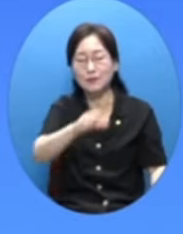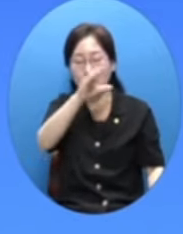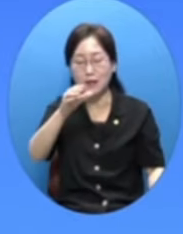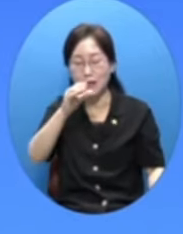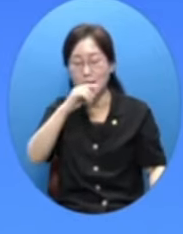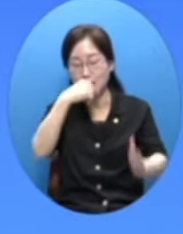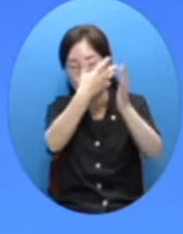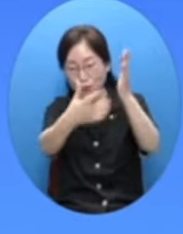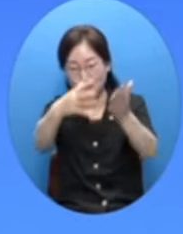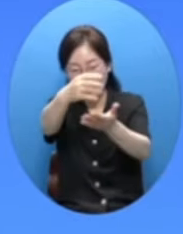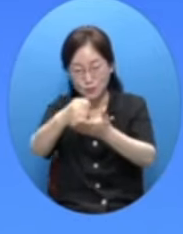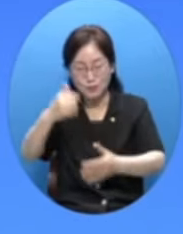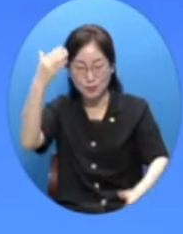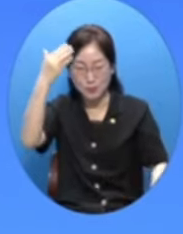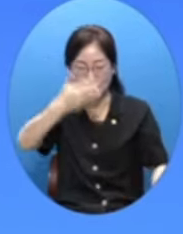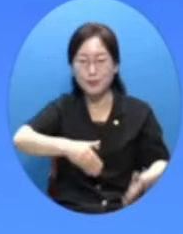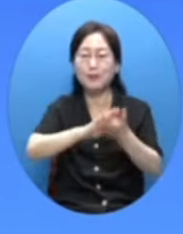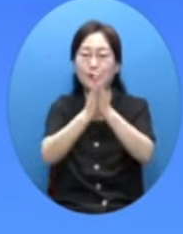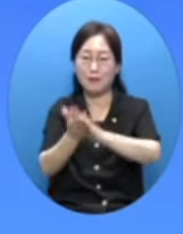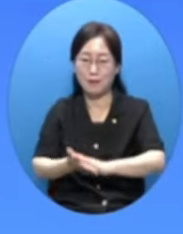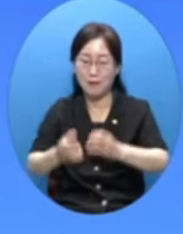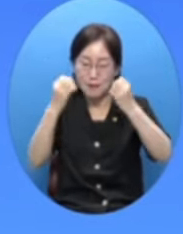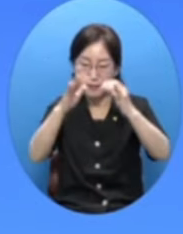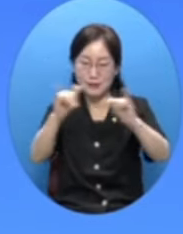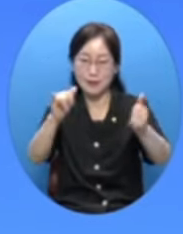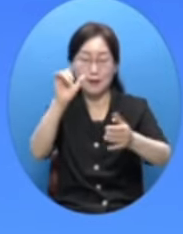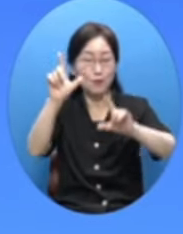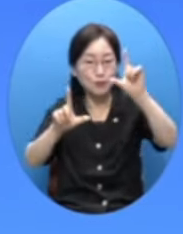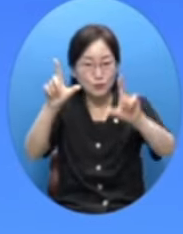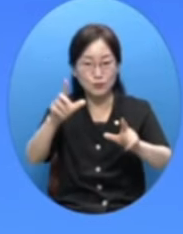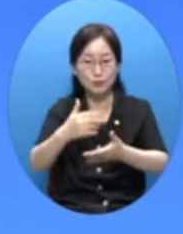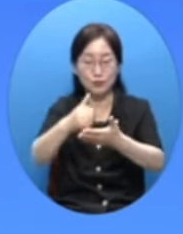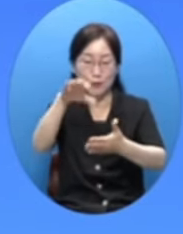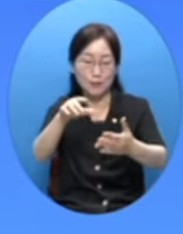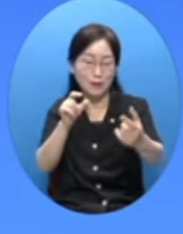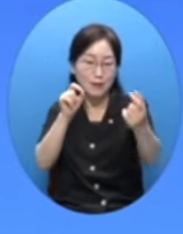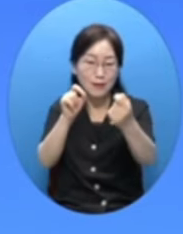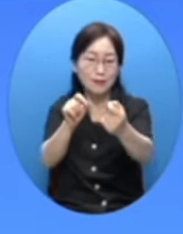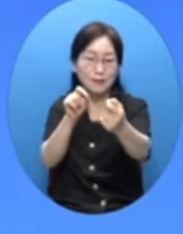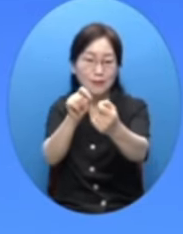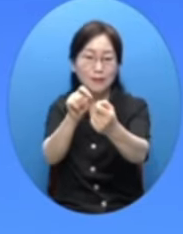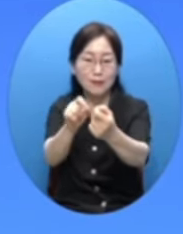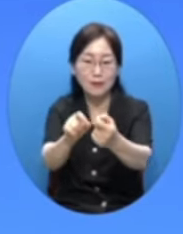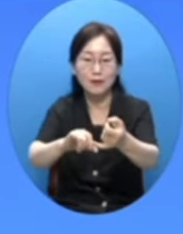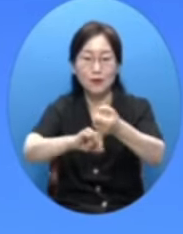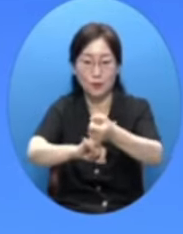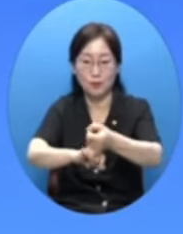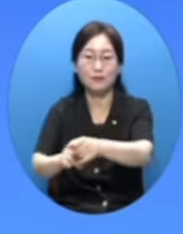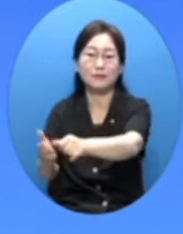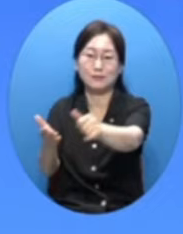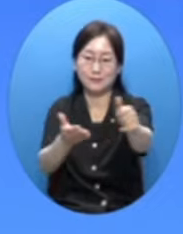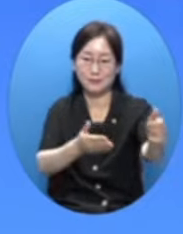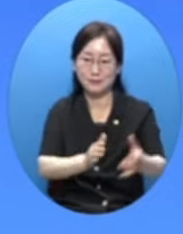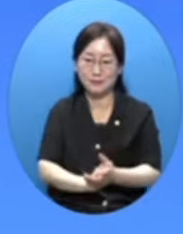받고 변화받아서 새 사람의 모습으로 주 앞에 더 가까이 나간 여러분 모두 되기를 바랍니다. 예수께서 십자가에서